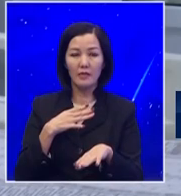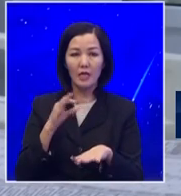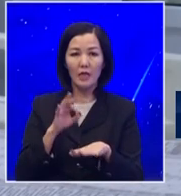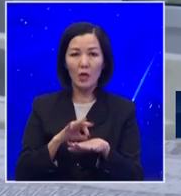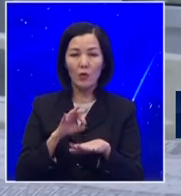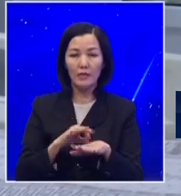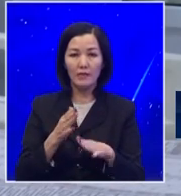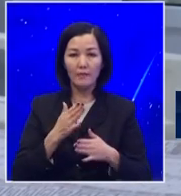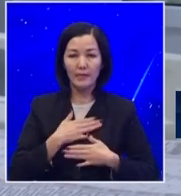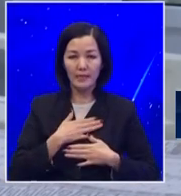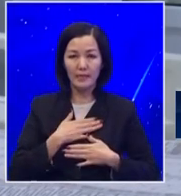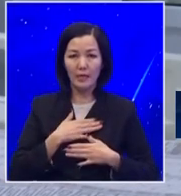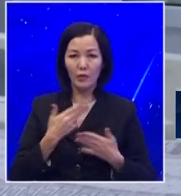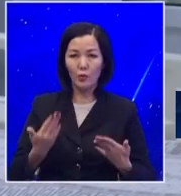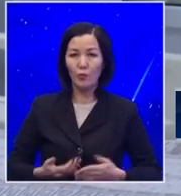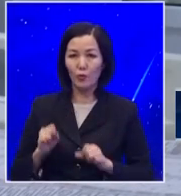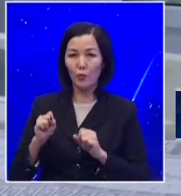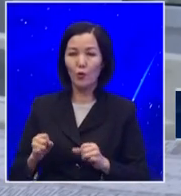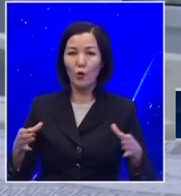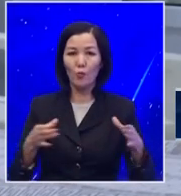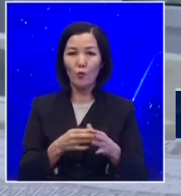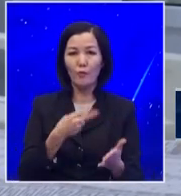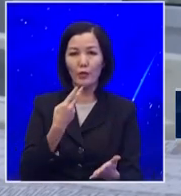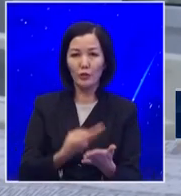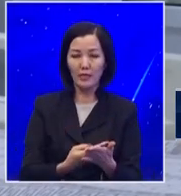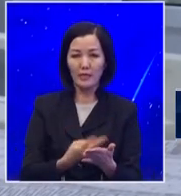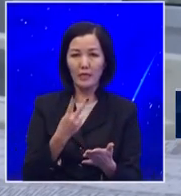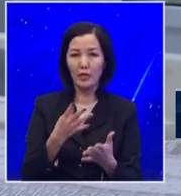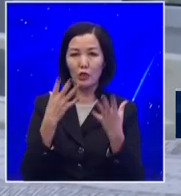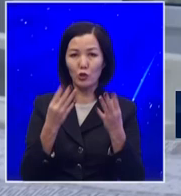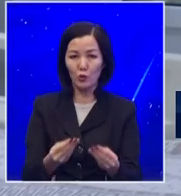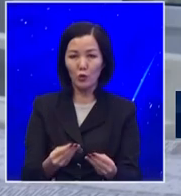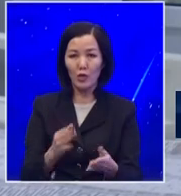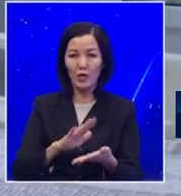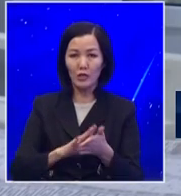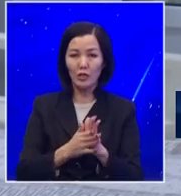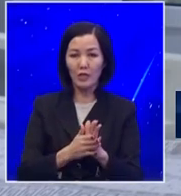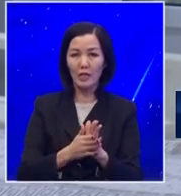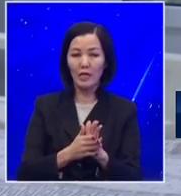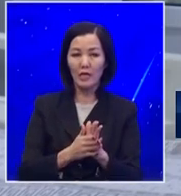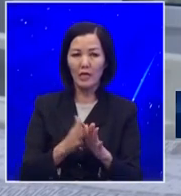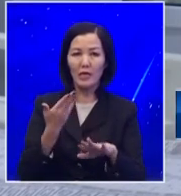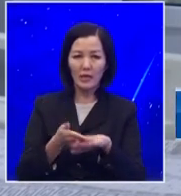науқасты біздің реанимацияға жатқызды. Екінші күні жағдай түзелмеген